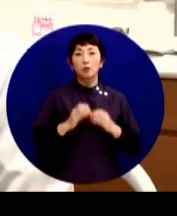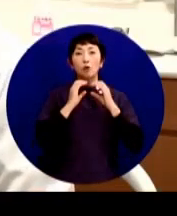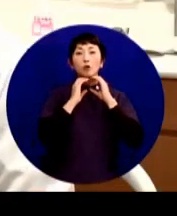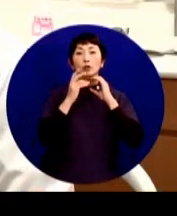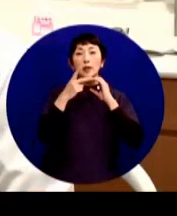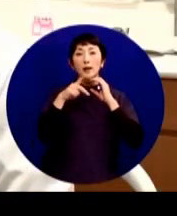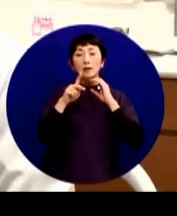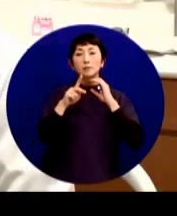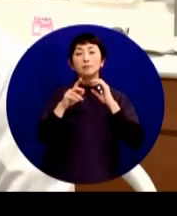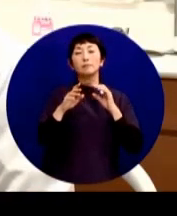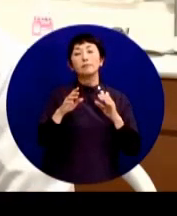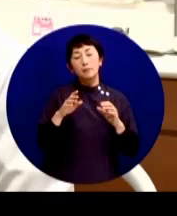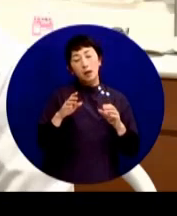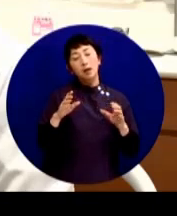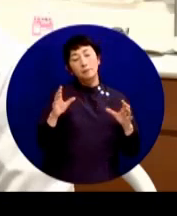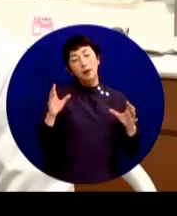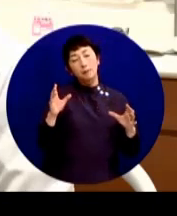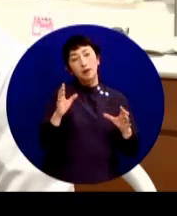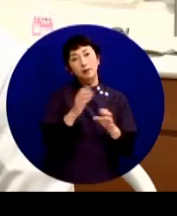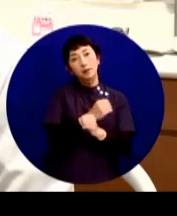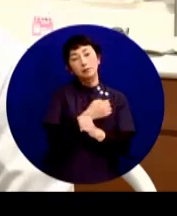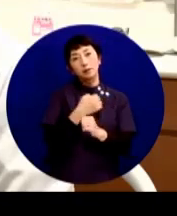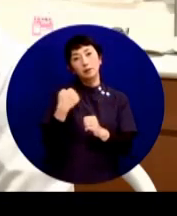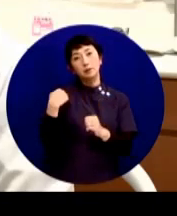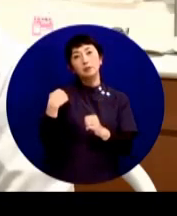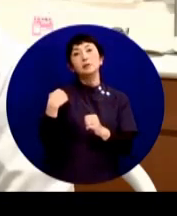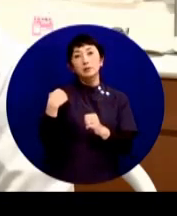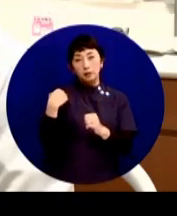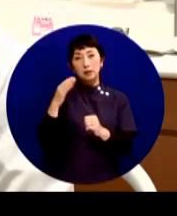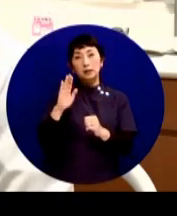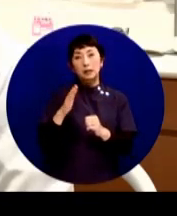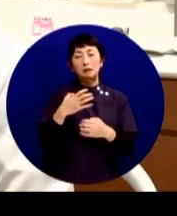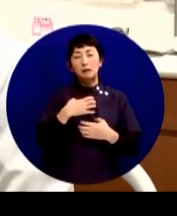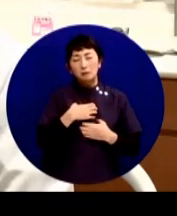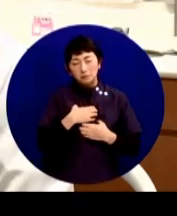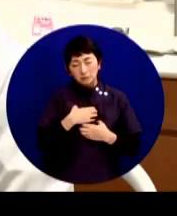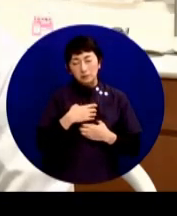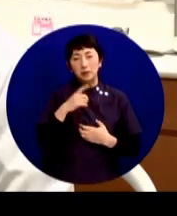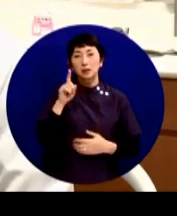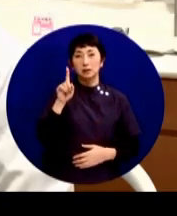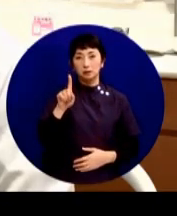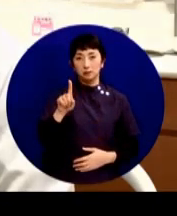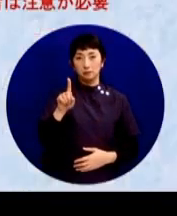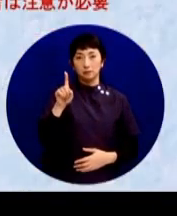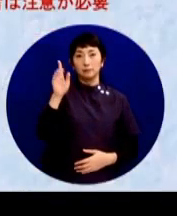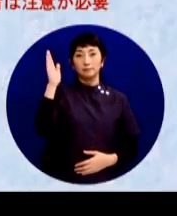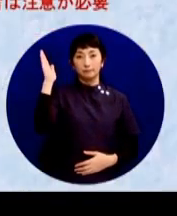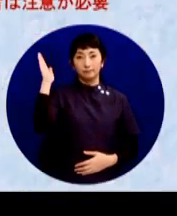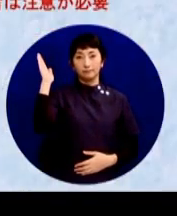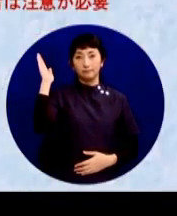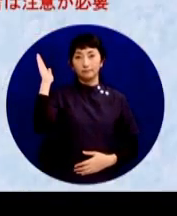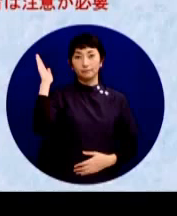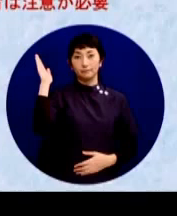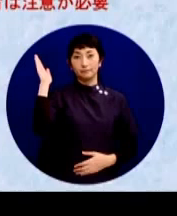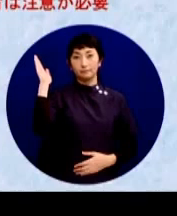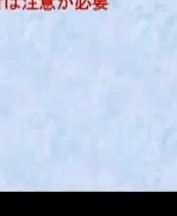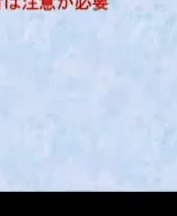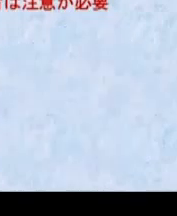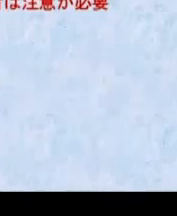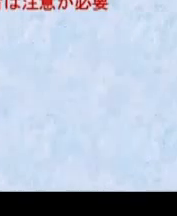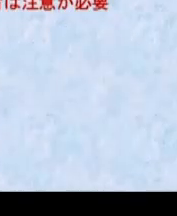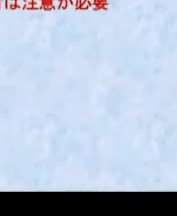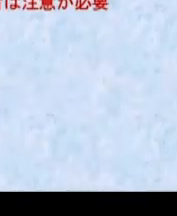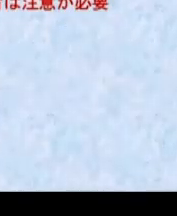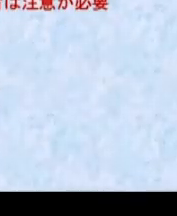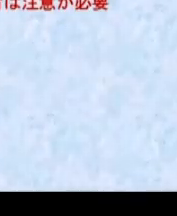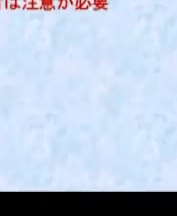状腺がんですが一つだけ注意点があります。それは未分化がんというものです。これは先ほどと話が